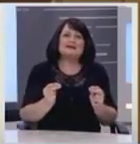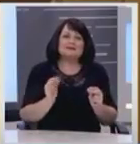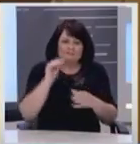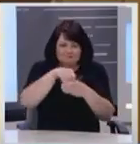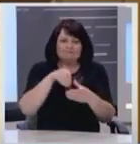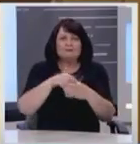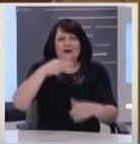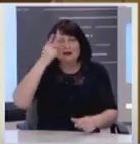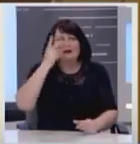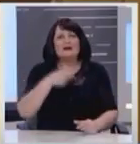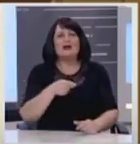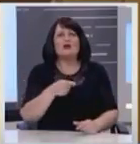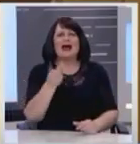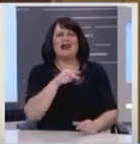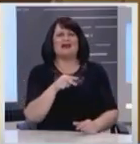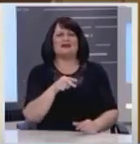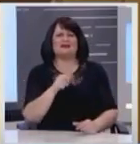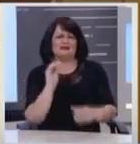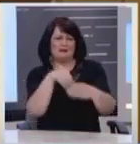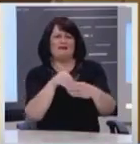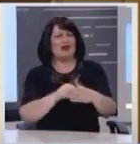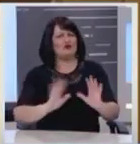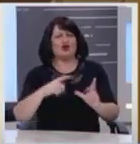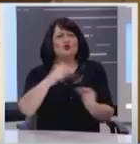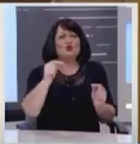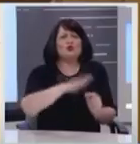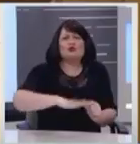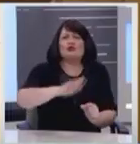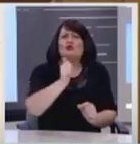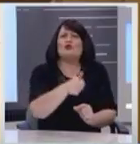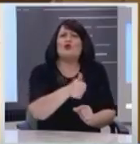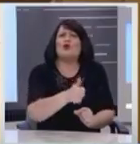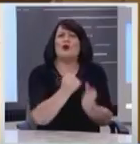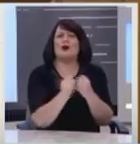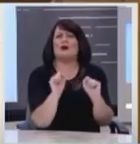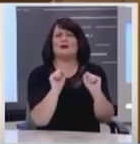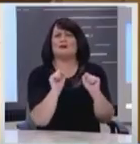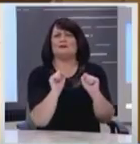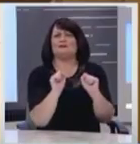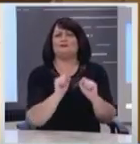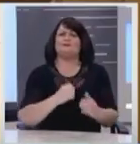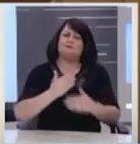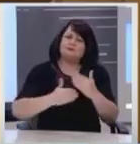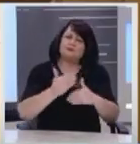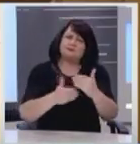επεμβατικά δικαιώματα τρίτων χωρών και βεβαίως με την έστω και